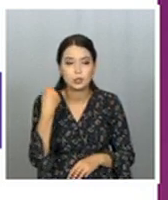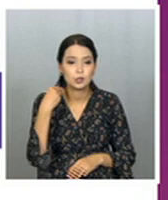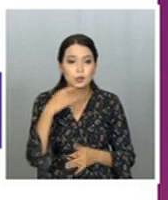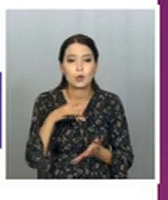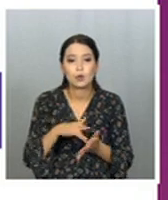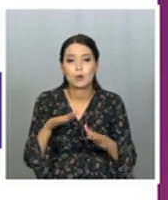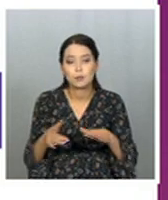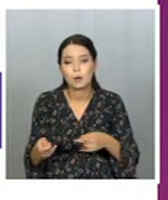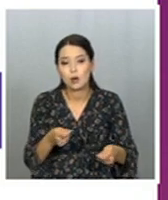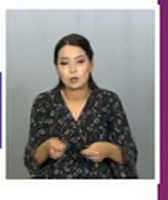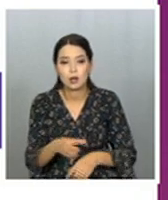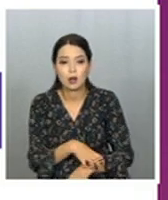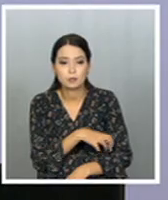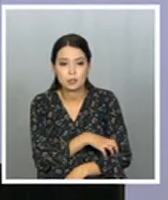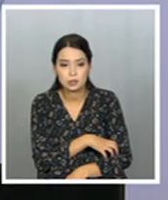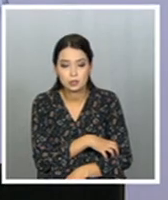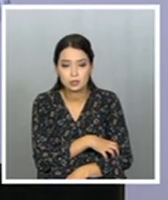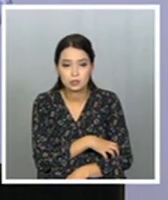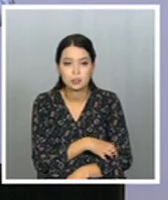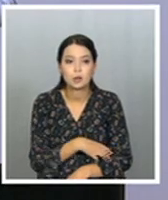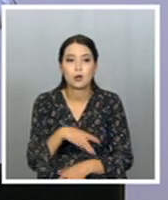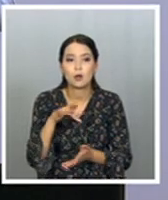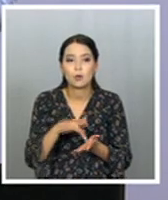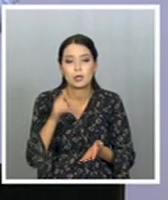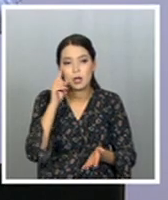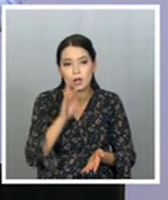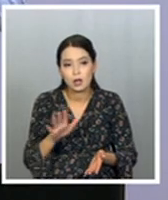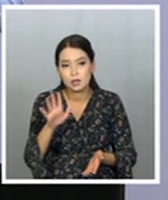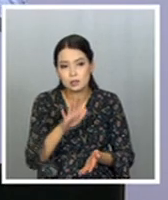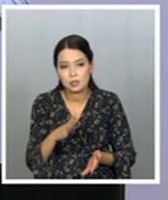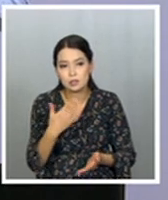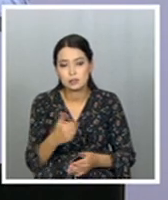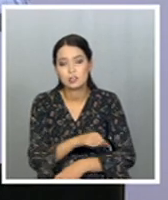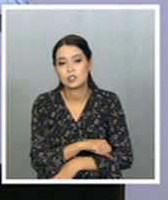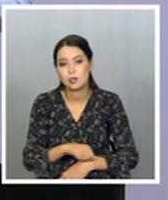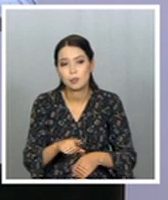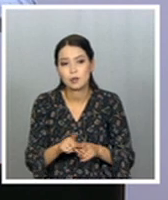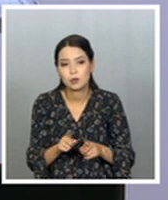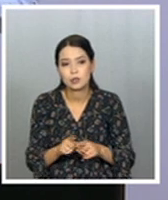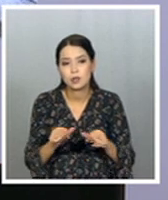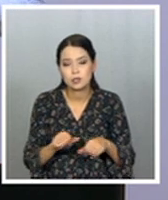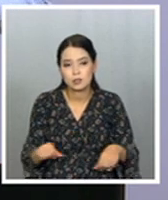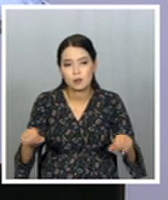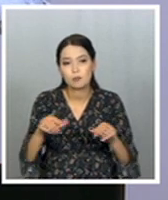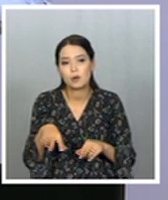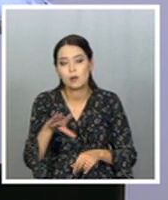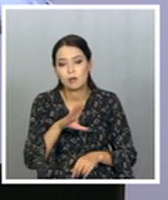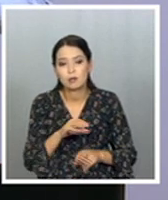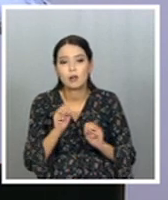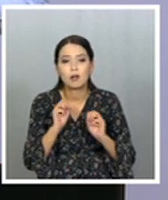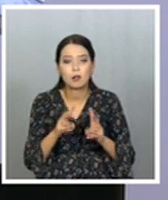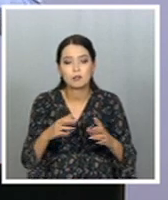атқару комитетінің Орта Азиядағы, яғни шекаралық аймақтарды межелеу туралы қаулысы